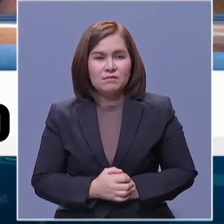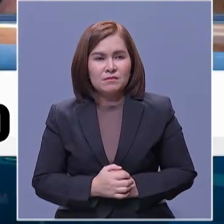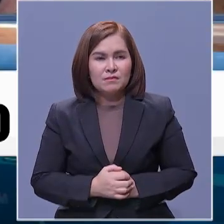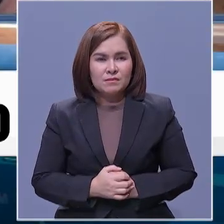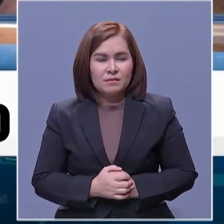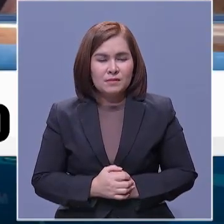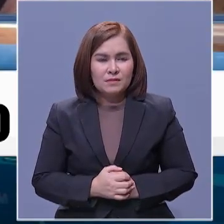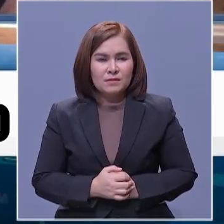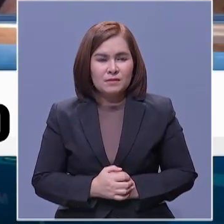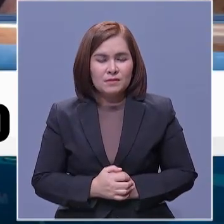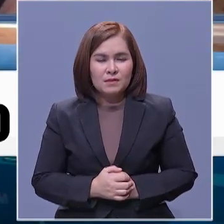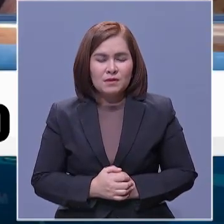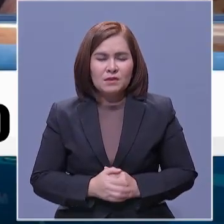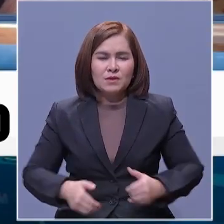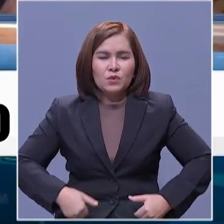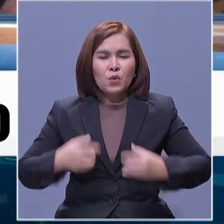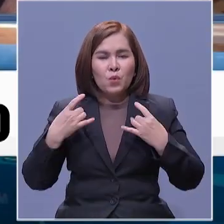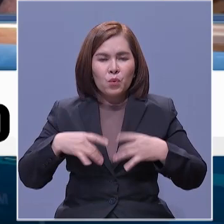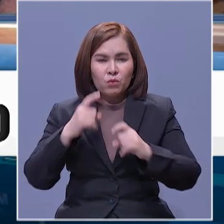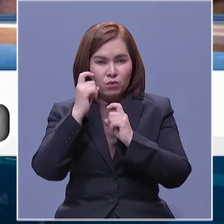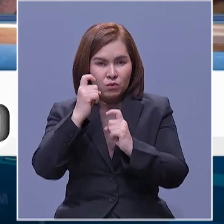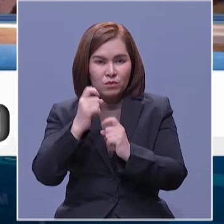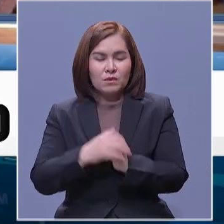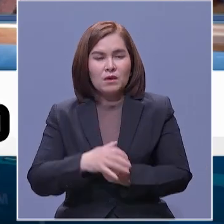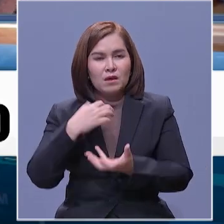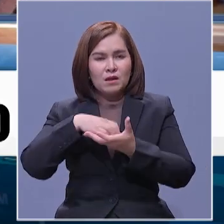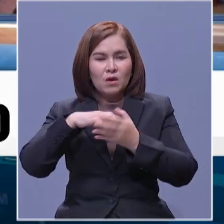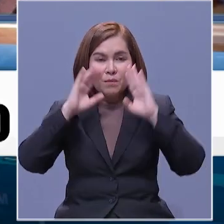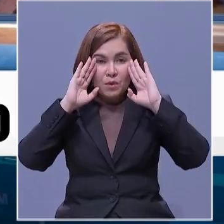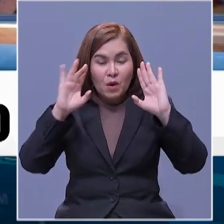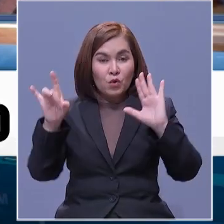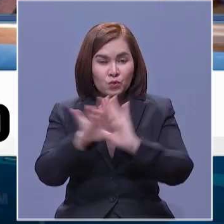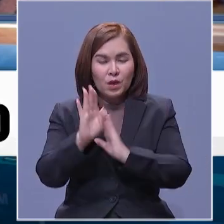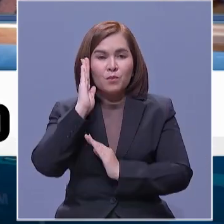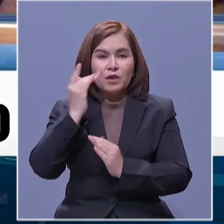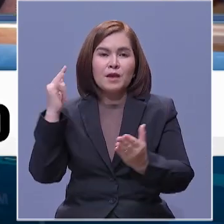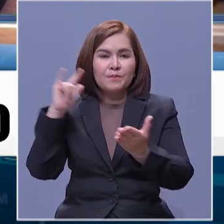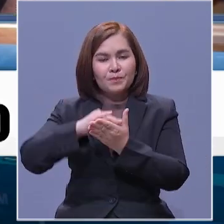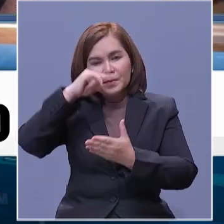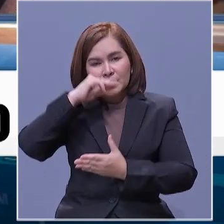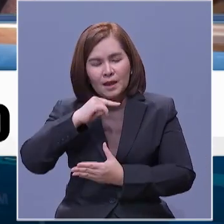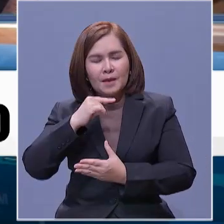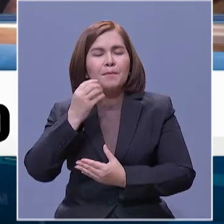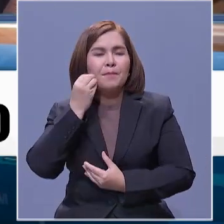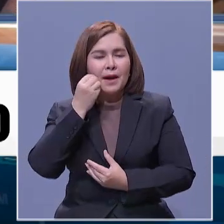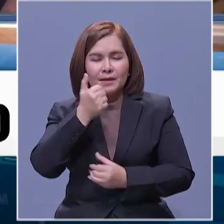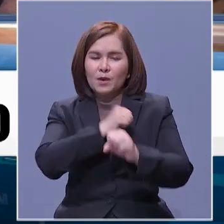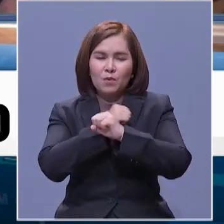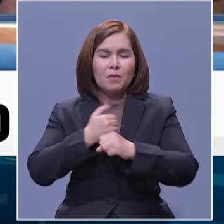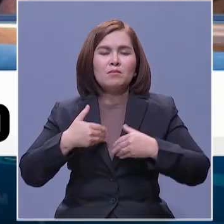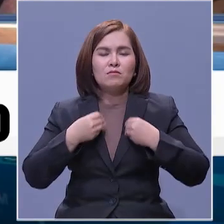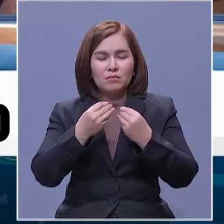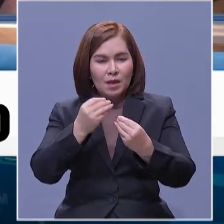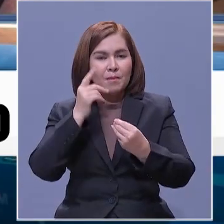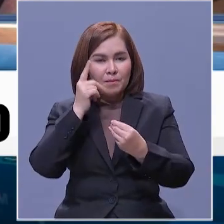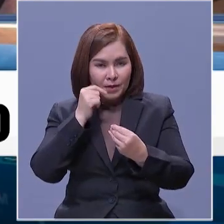นี่วินาทีชีวิตนะคะอันนี้เราก็ดีใจกับครอบครัวของคุณสมบูรณ์ด้วยนะที่คุณสมบูรณ์กลับมาได้อย่างปลอดภัยคุณแม่ก็